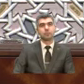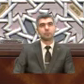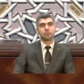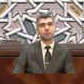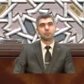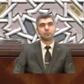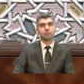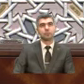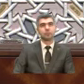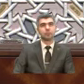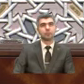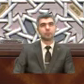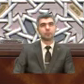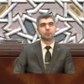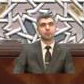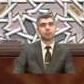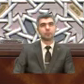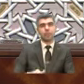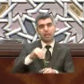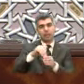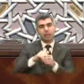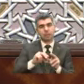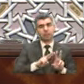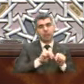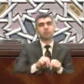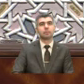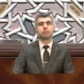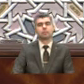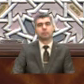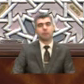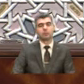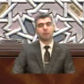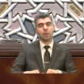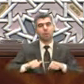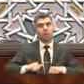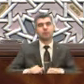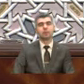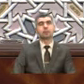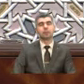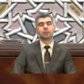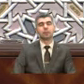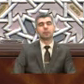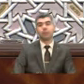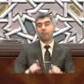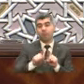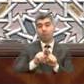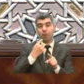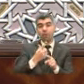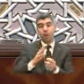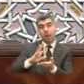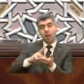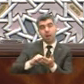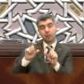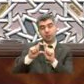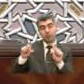شكون؟ فريق التجمع الدستوري. تفضل السيد النائب. السيد الوزير، وحنا بصدد الحديث على بطاقة الفنان،